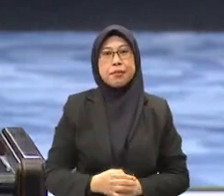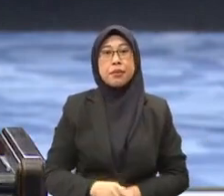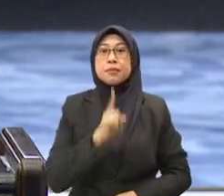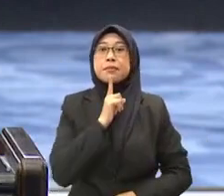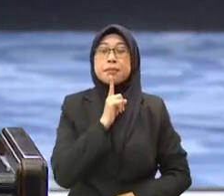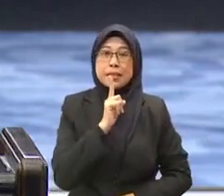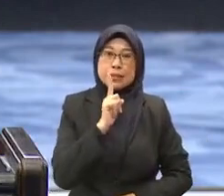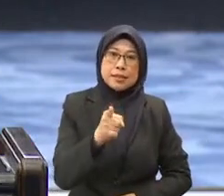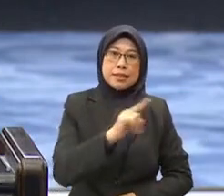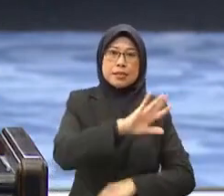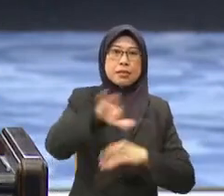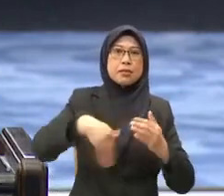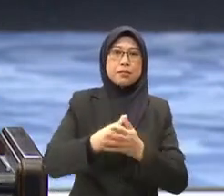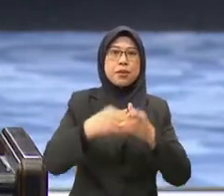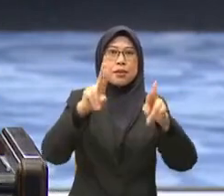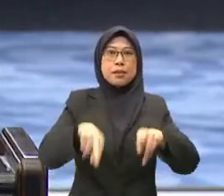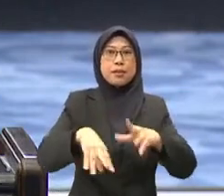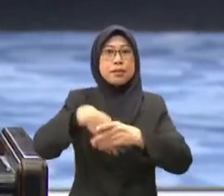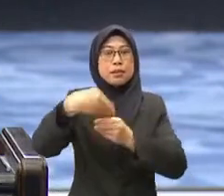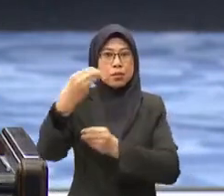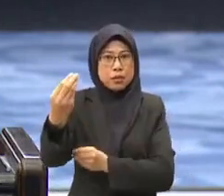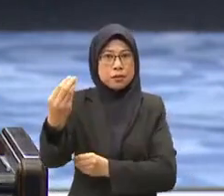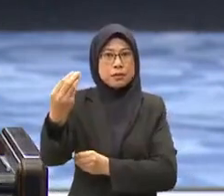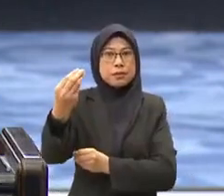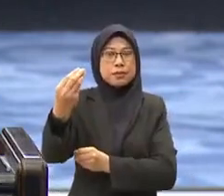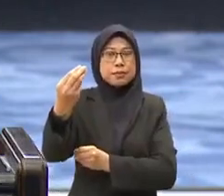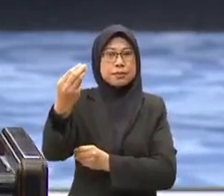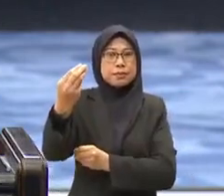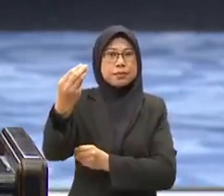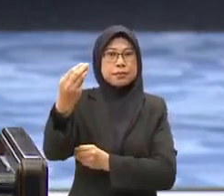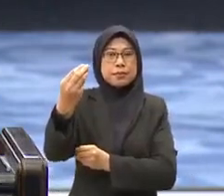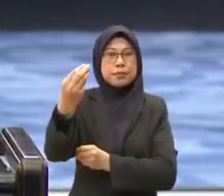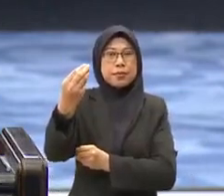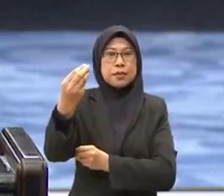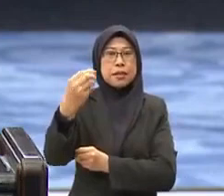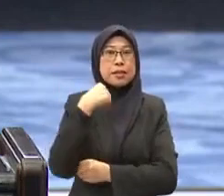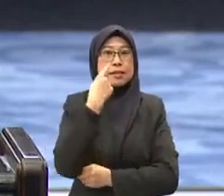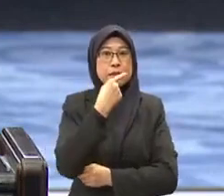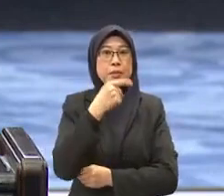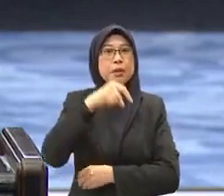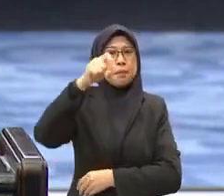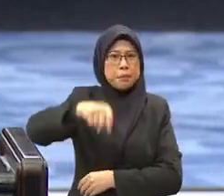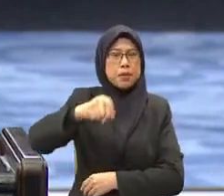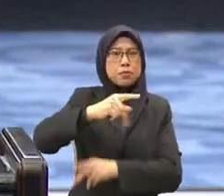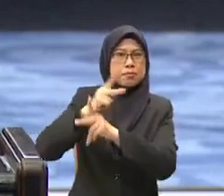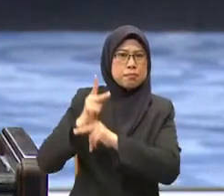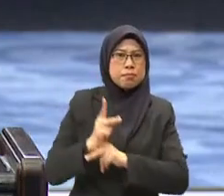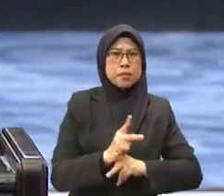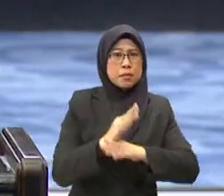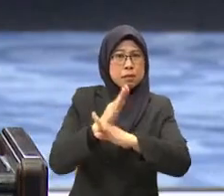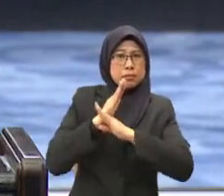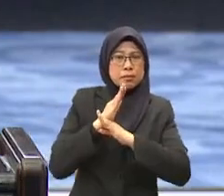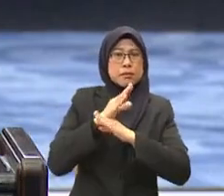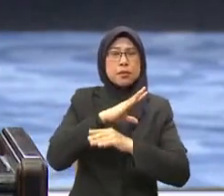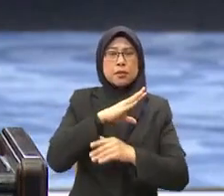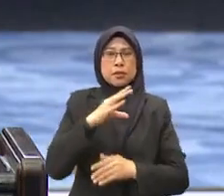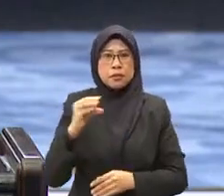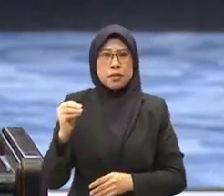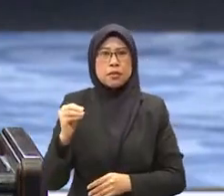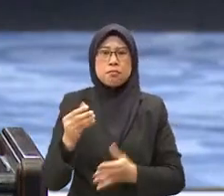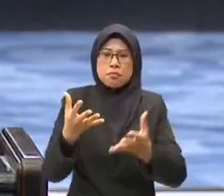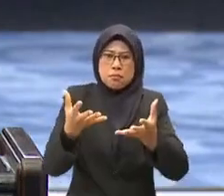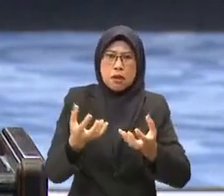memastikan semua rakyat di luar sana terutama sekali mereka yang memerlukan perlindungan dan mahu meluas